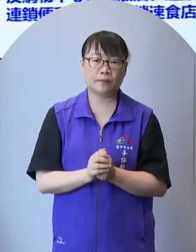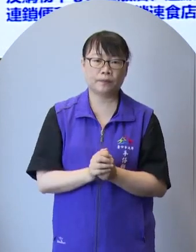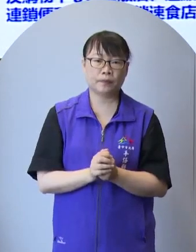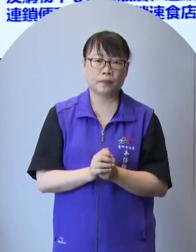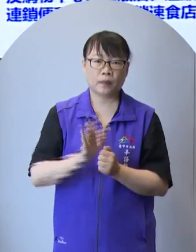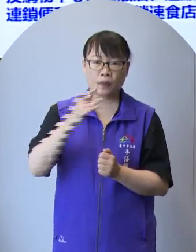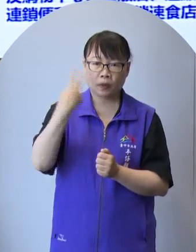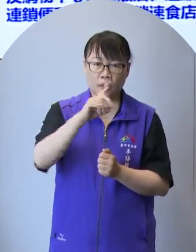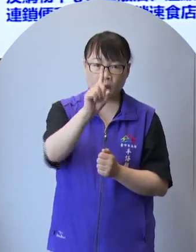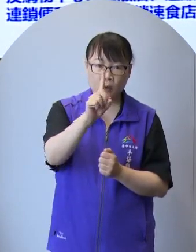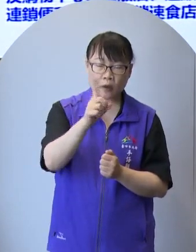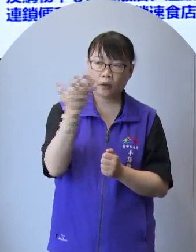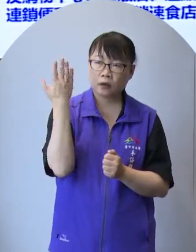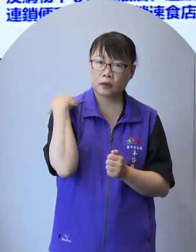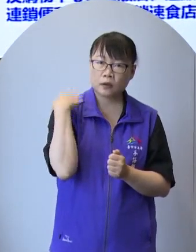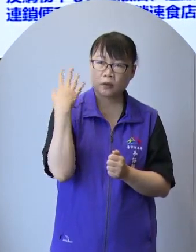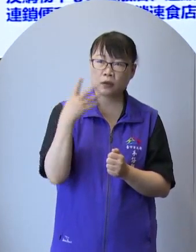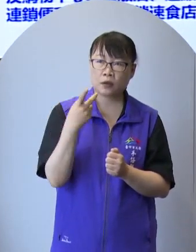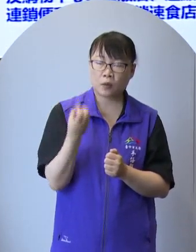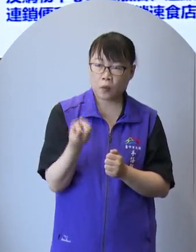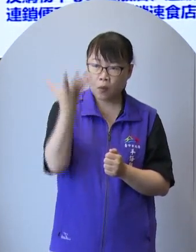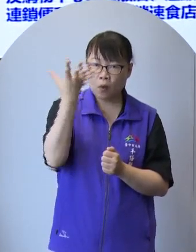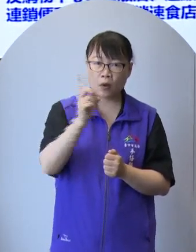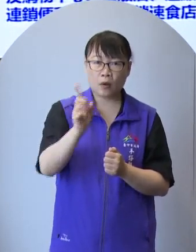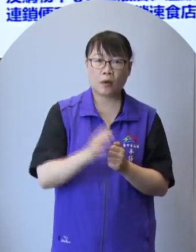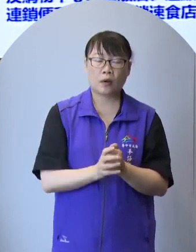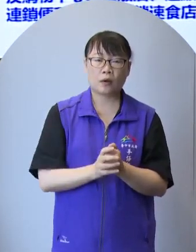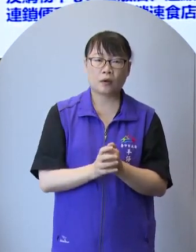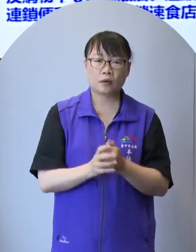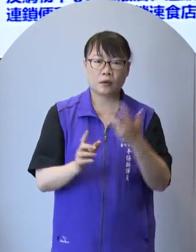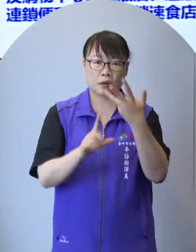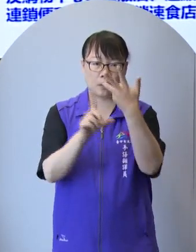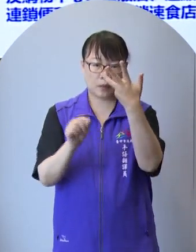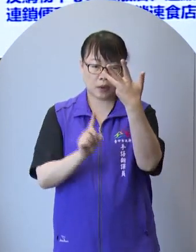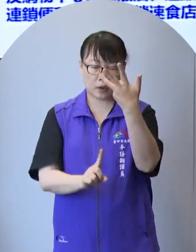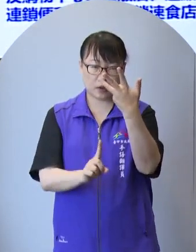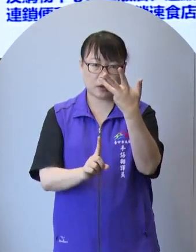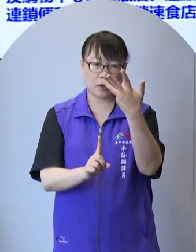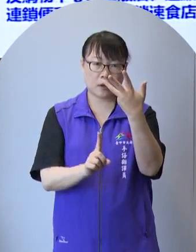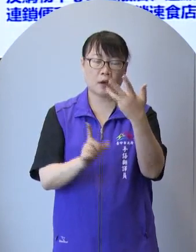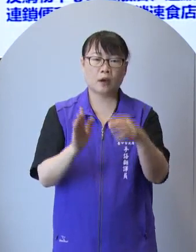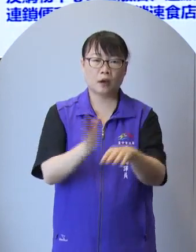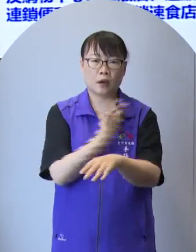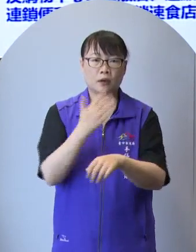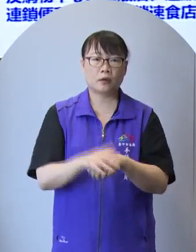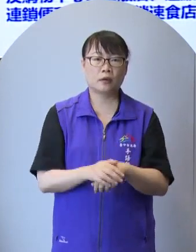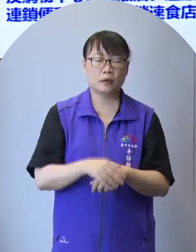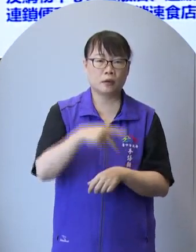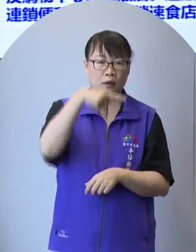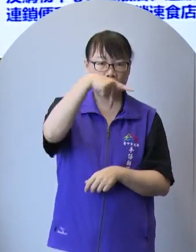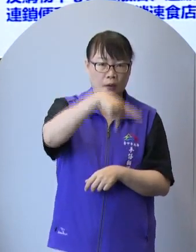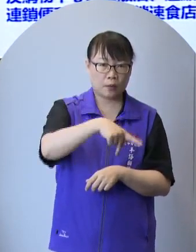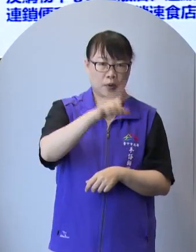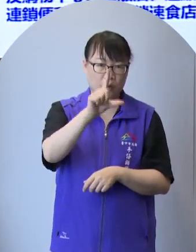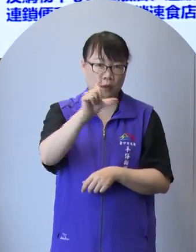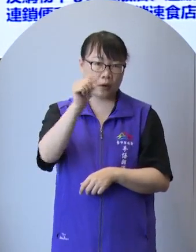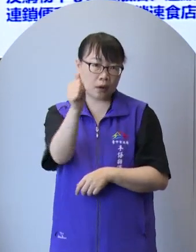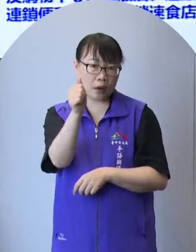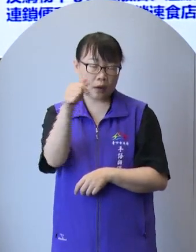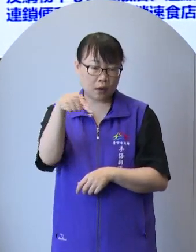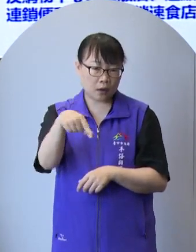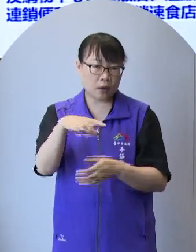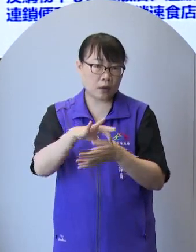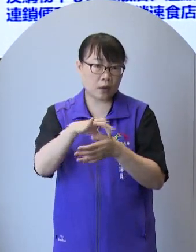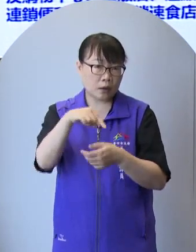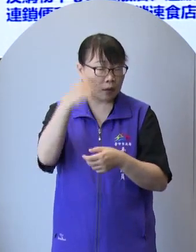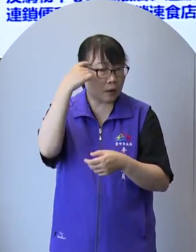阵子很流行哈，就是在8月1日开始扩大限用这个所谓 PLA 材质。PLA 材质就有一阵子很流行，说生